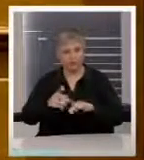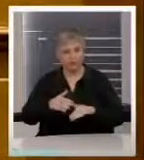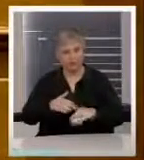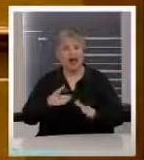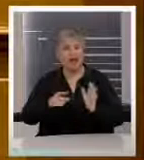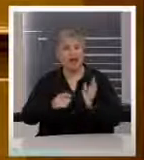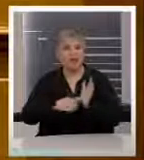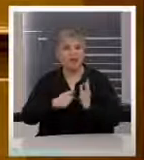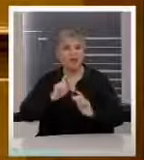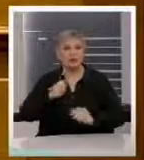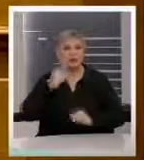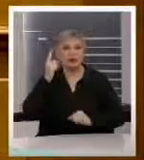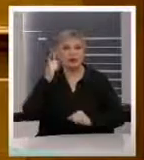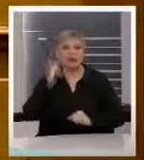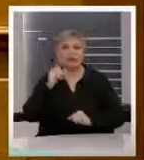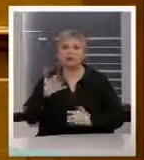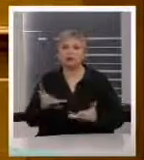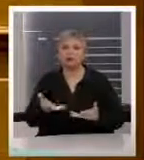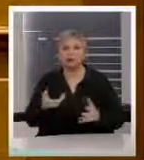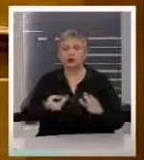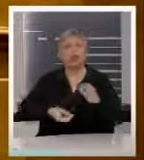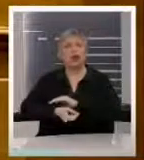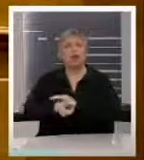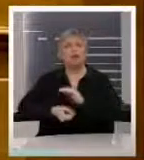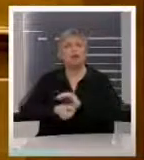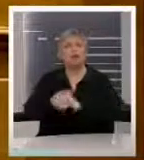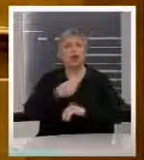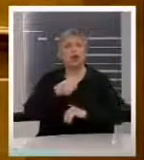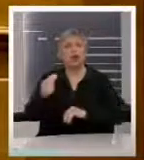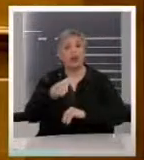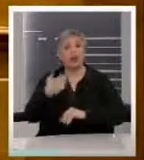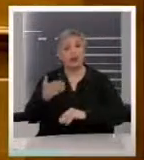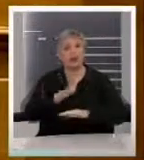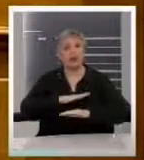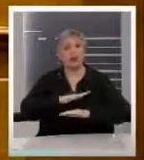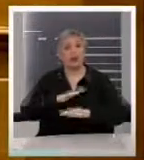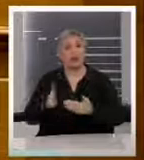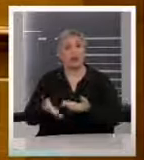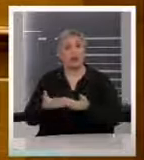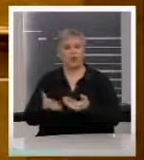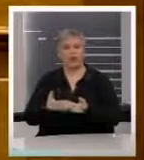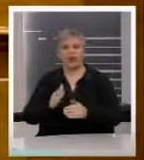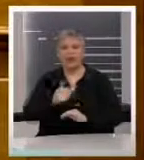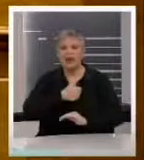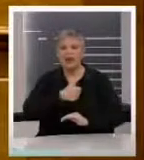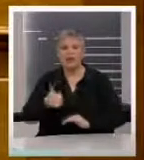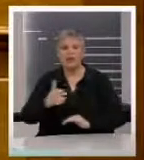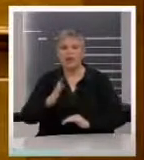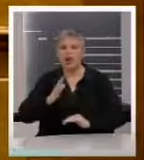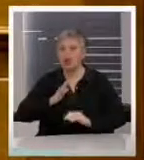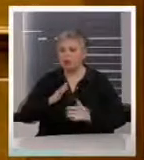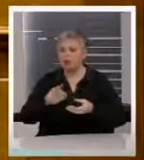των ενόπλων δυνάμεων, όπως είπα και πριν, στην προσφυγική και μεταναστευτική κρίση. Όχι μόνο για την παροχή βοήθεια σε ανθρώπους που πραγματικά το έχουν